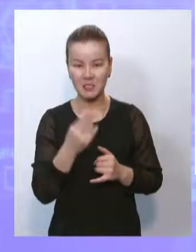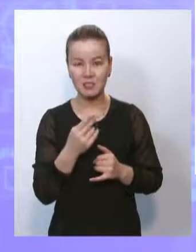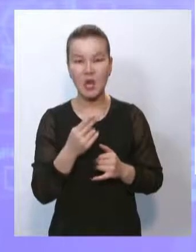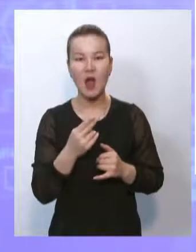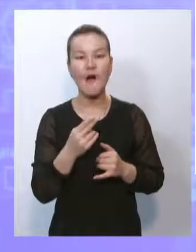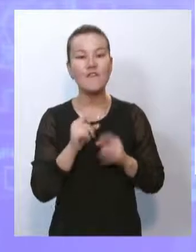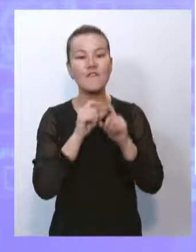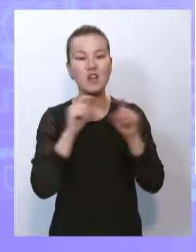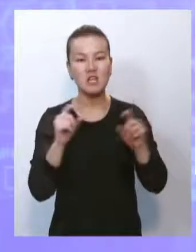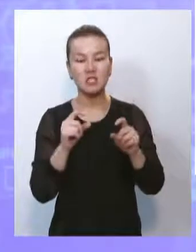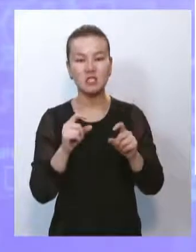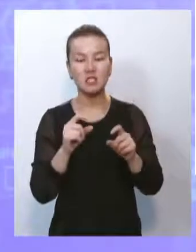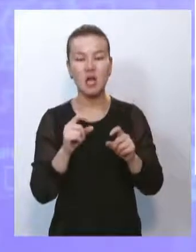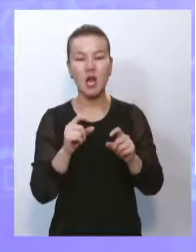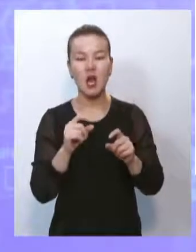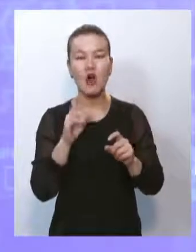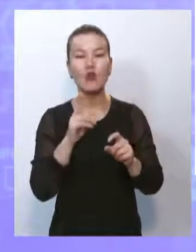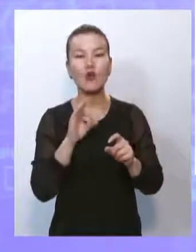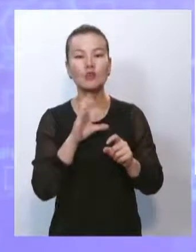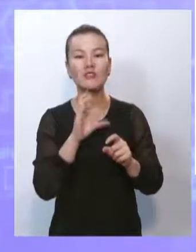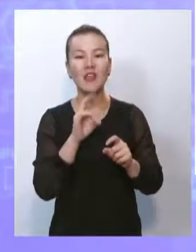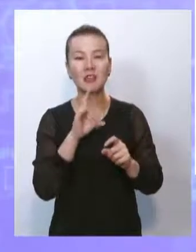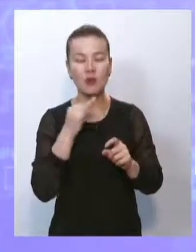выраженных косвенной форме